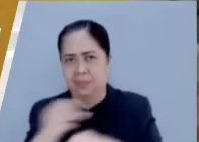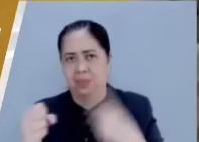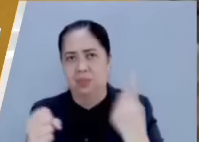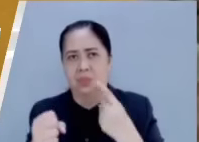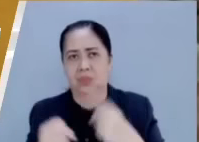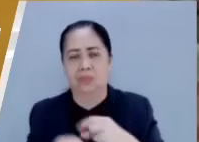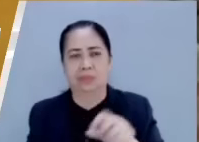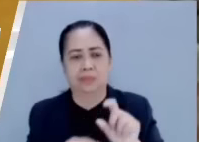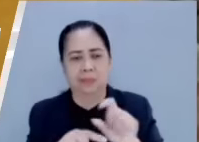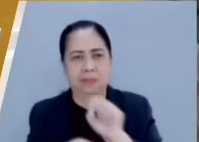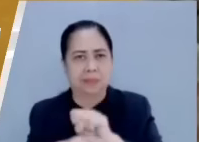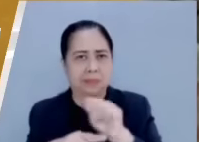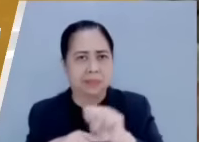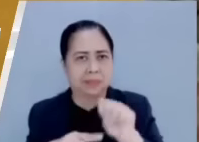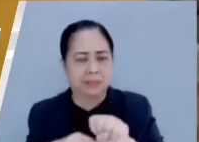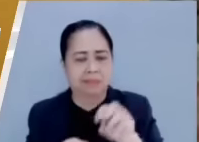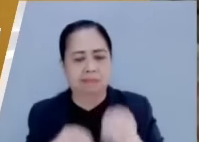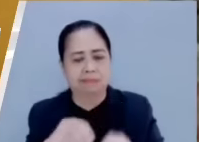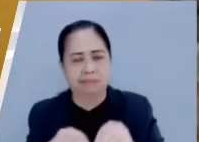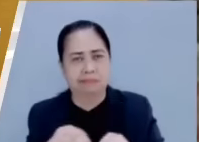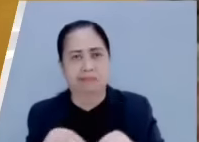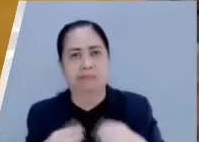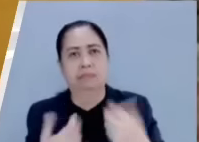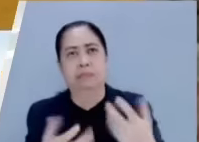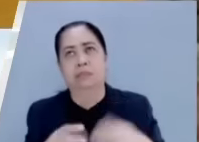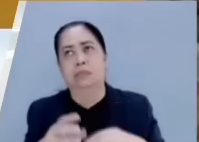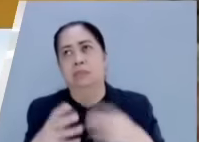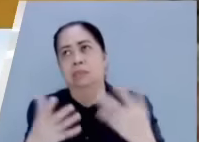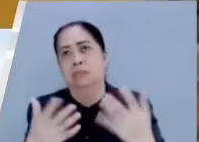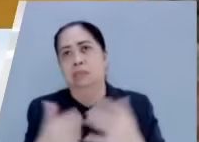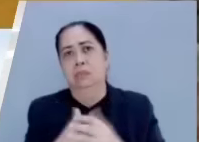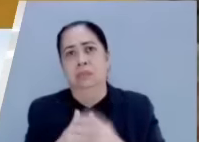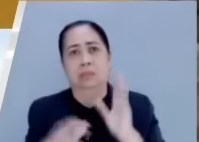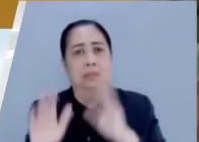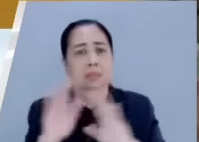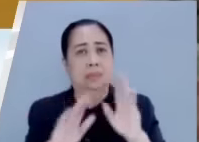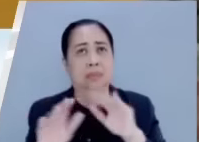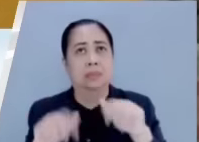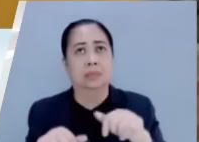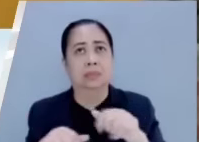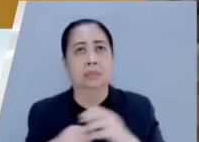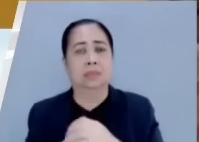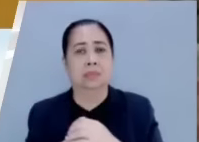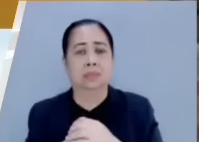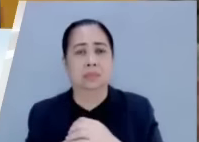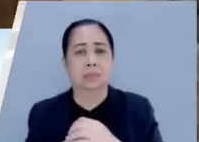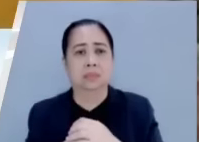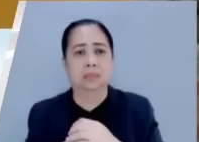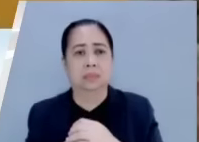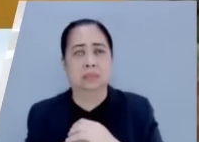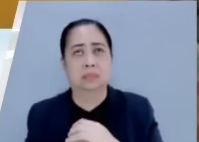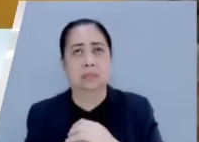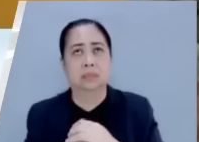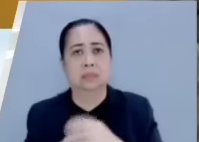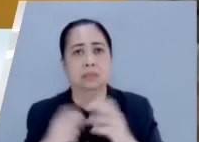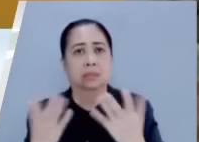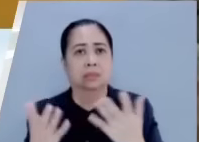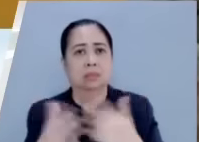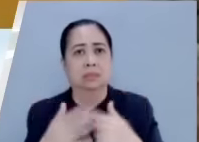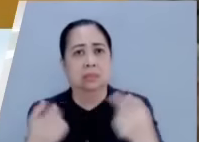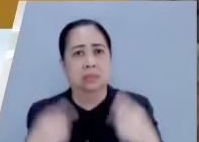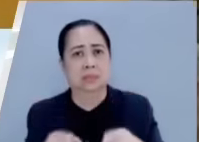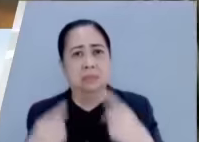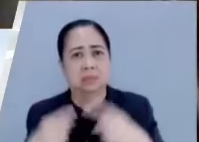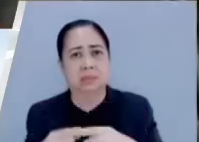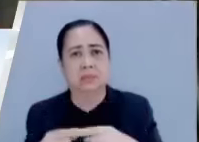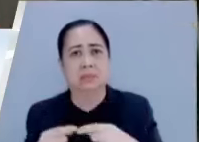ganun, yung mga farm inputs, kasi ang problema po dito sa amin, sir, kahit ganito ang nangyayari sa amin, binabayaran namin